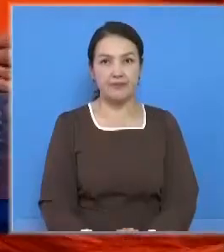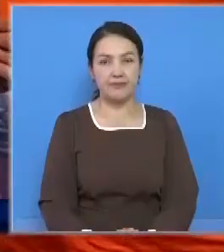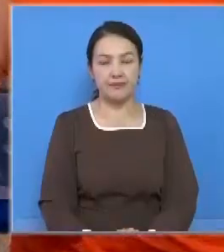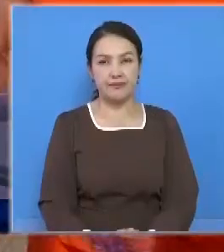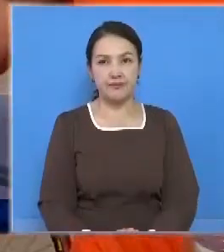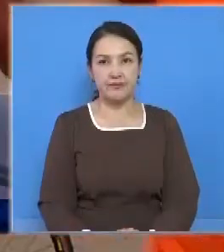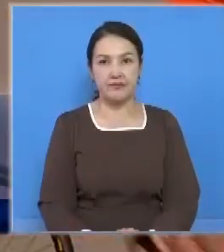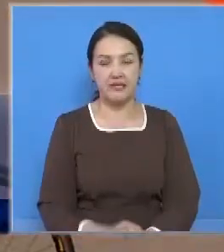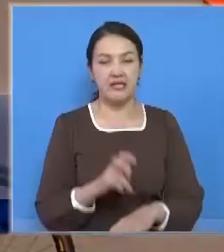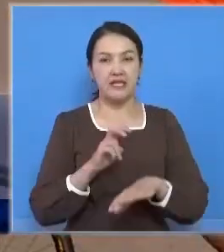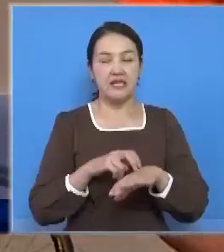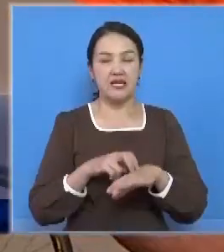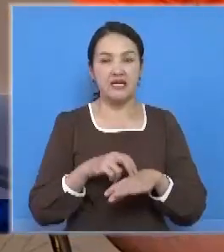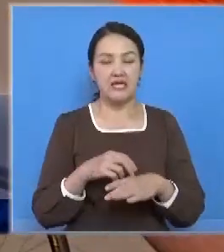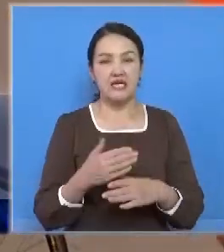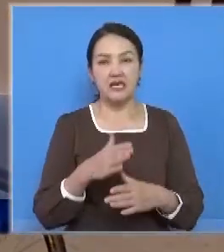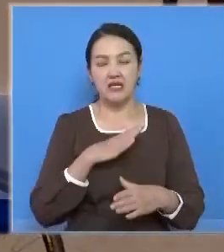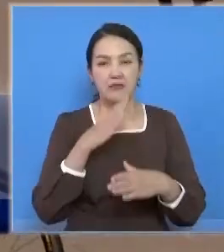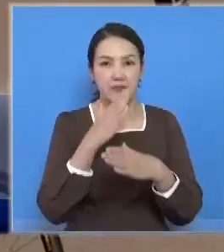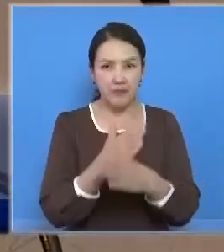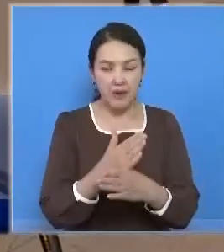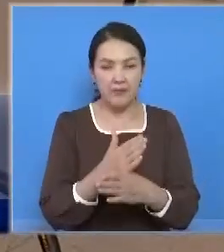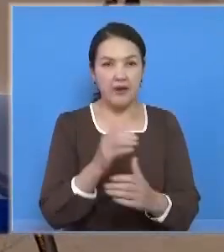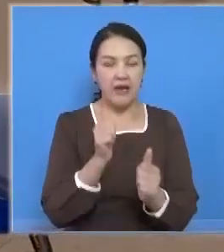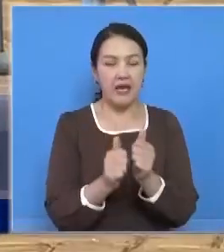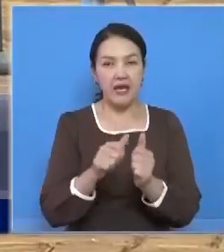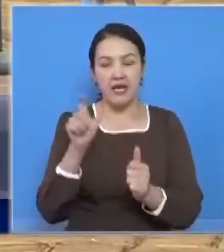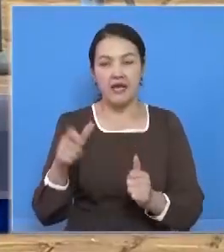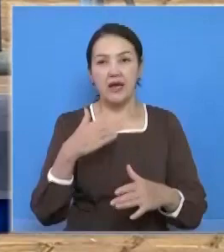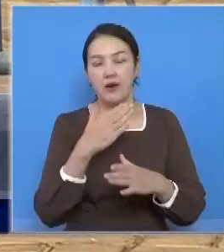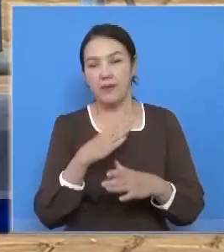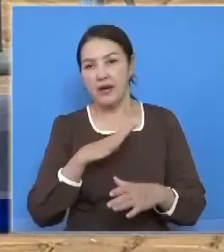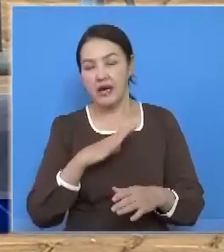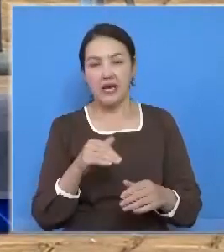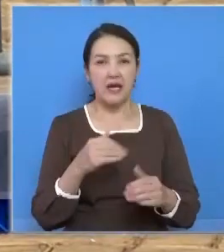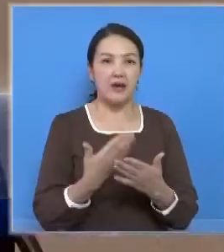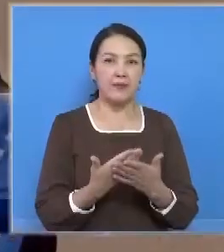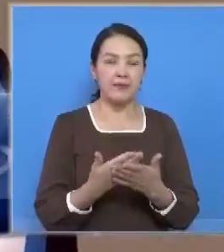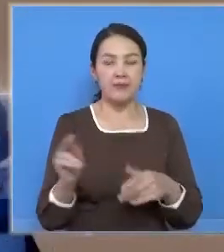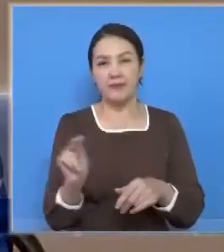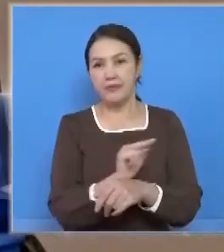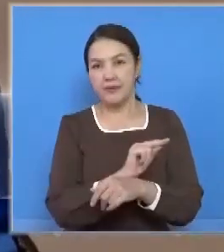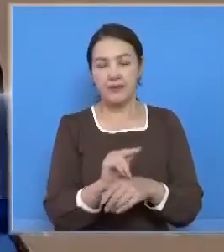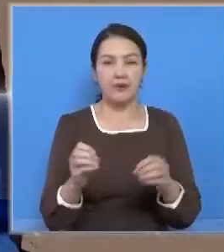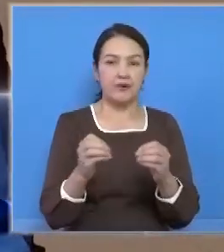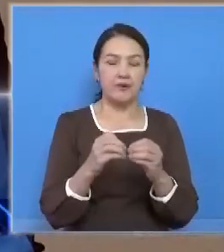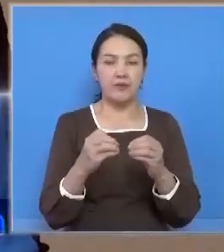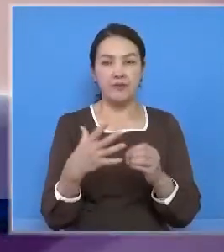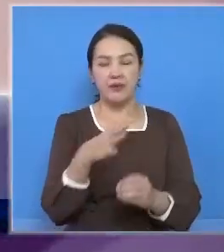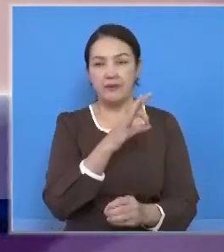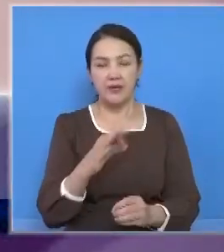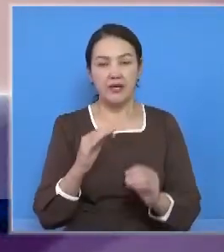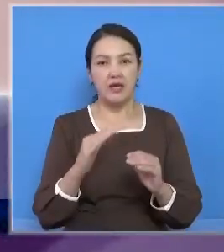керек. Дәрігерлердің қолынан келетіні әр бір адамға көмектескенде, әр кеткенде 10-15% төңірегінде